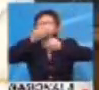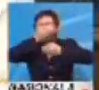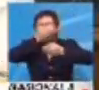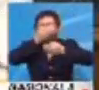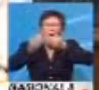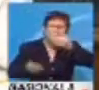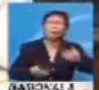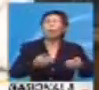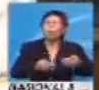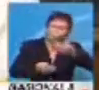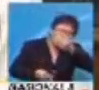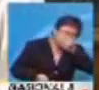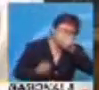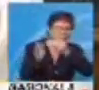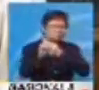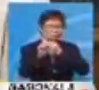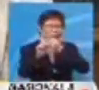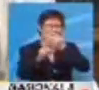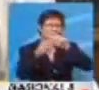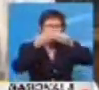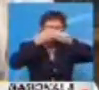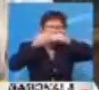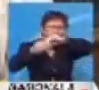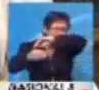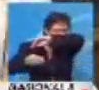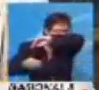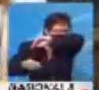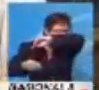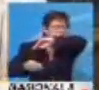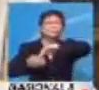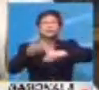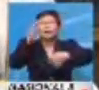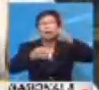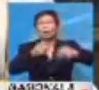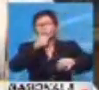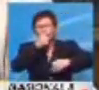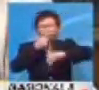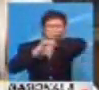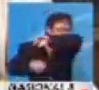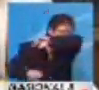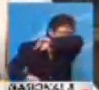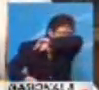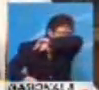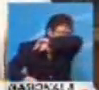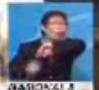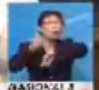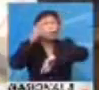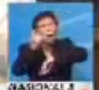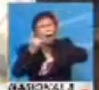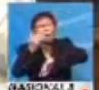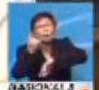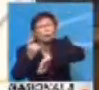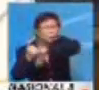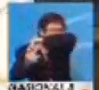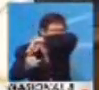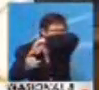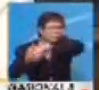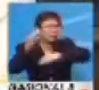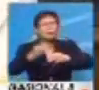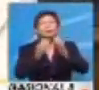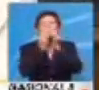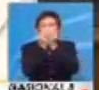bukan begini tetapi begini kita tutup dengan lengan kita sebab tangan kita